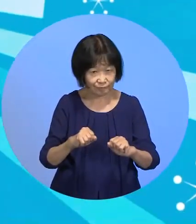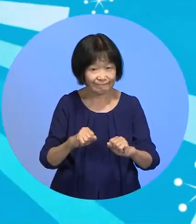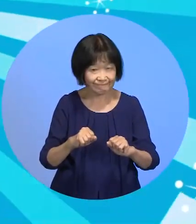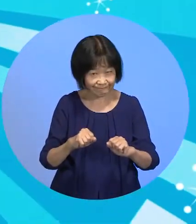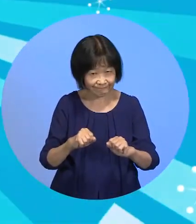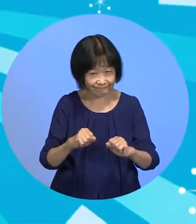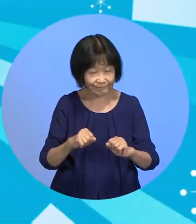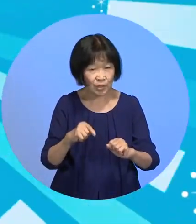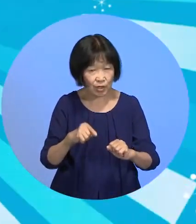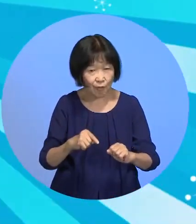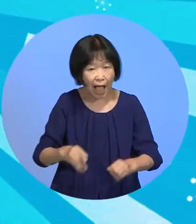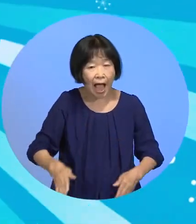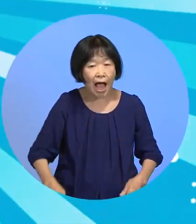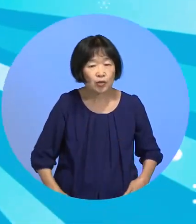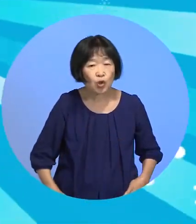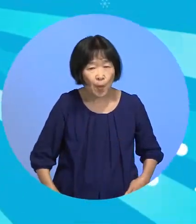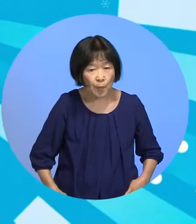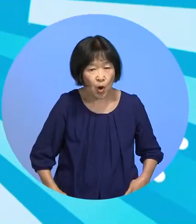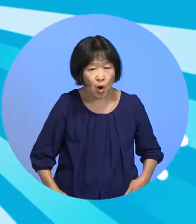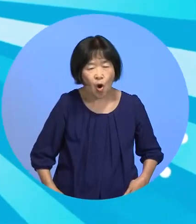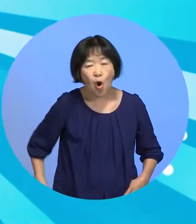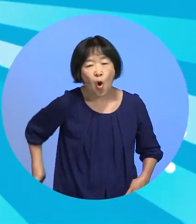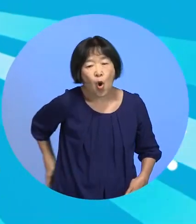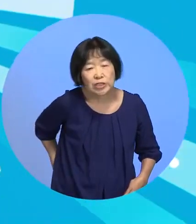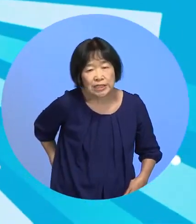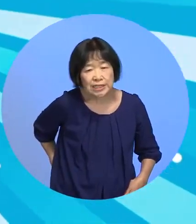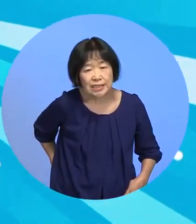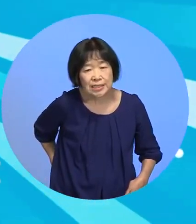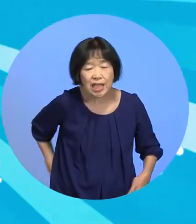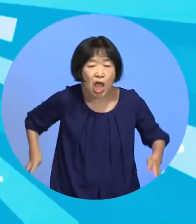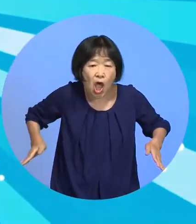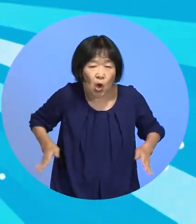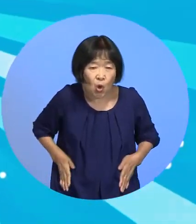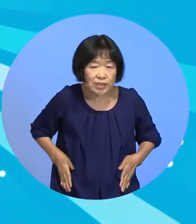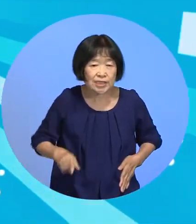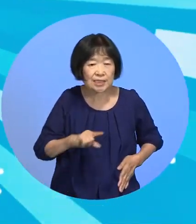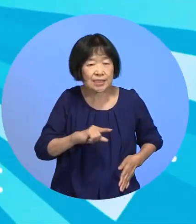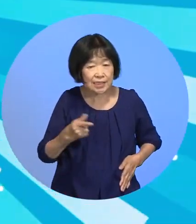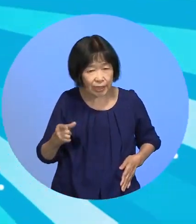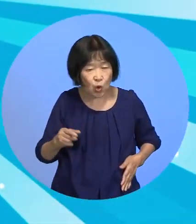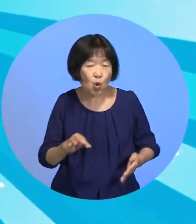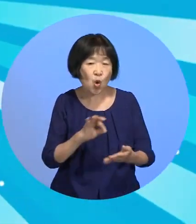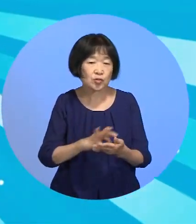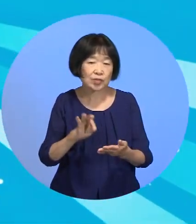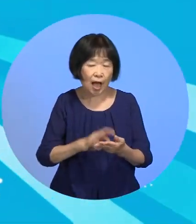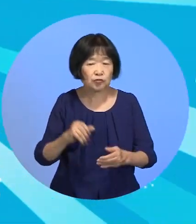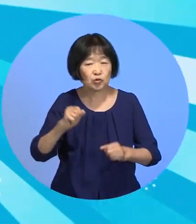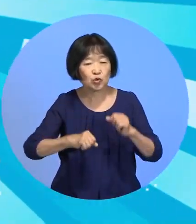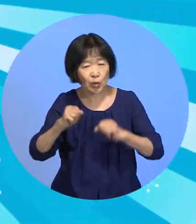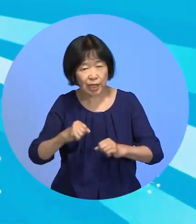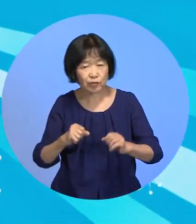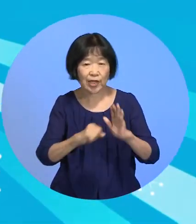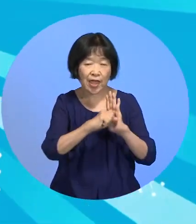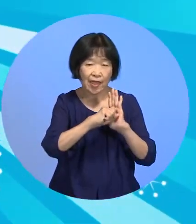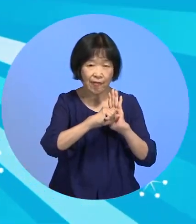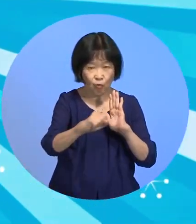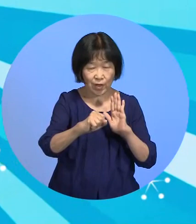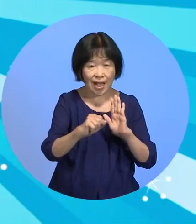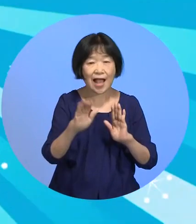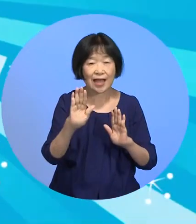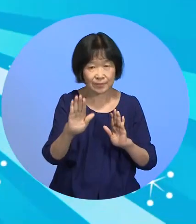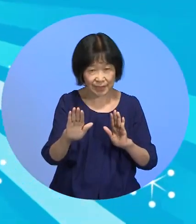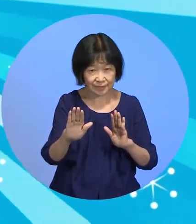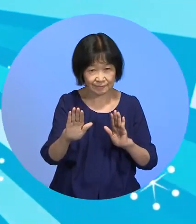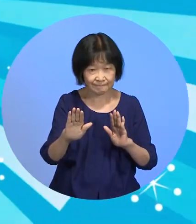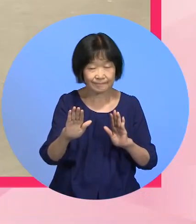は太もも、お尻、腰など大きな筋肉を使う運動なので、とても効果的な筋トレです。